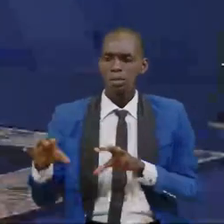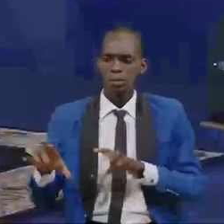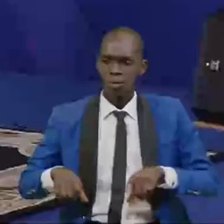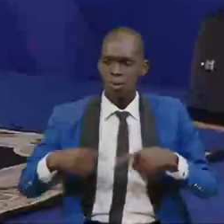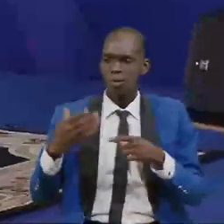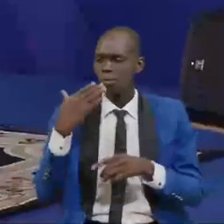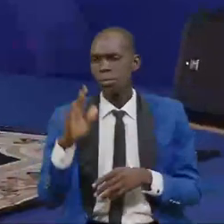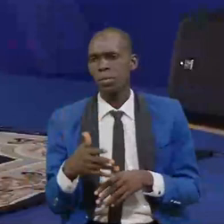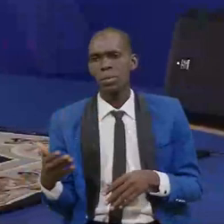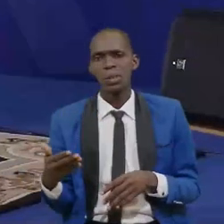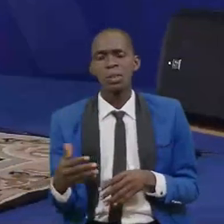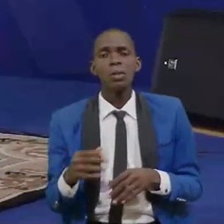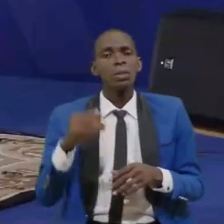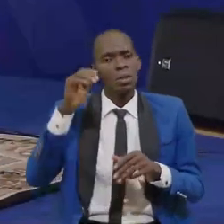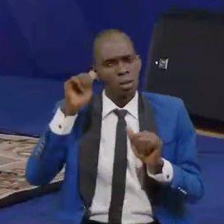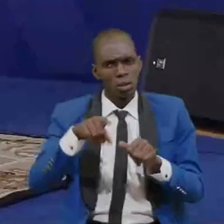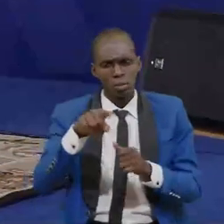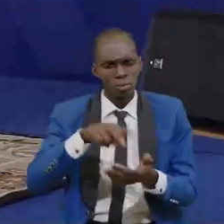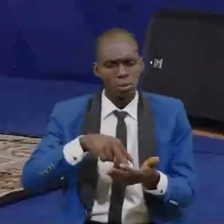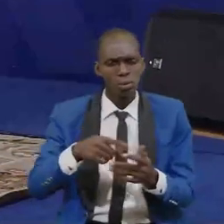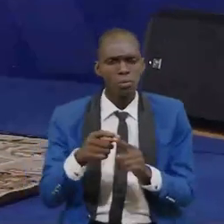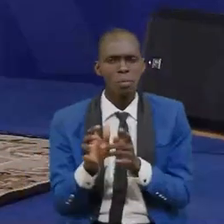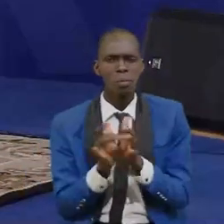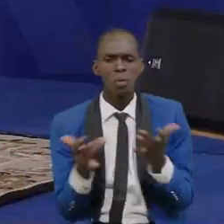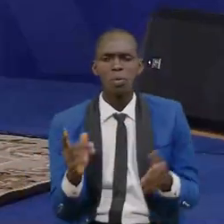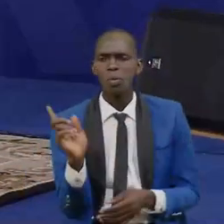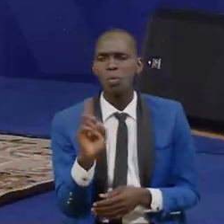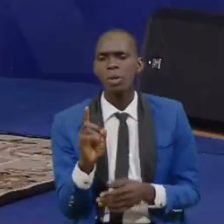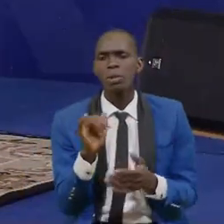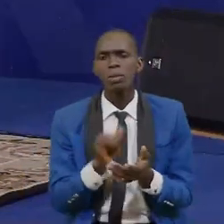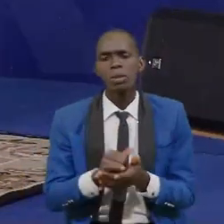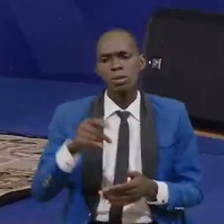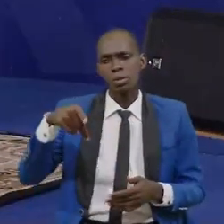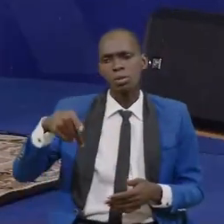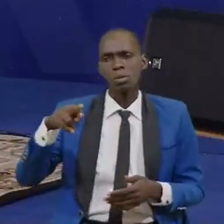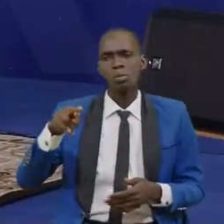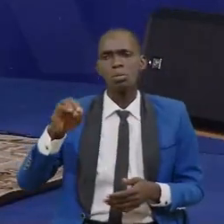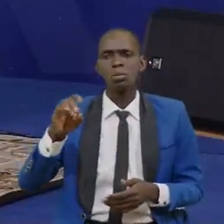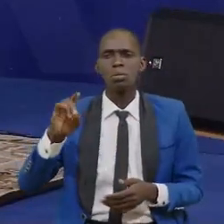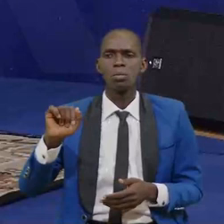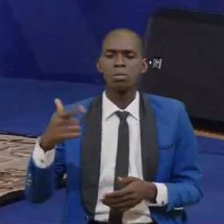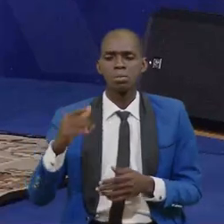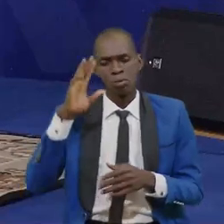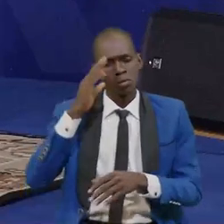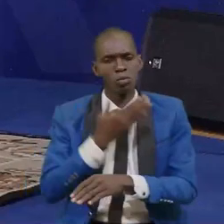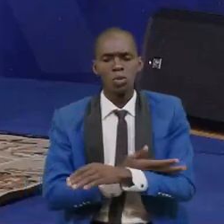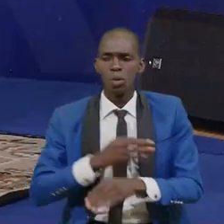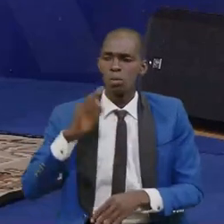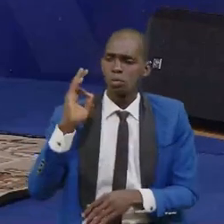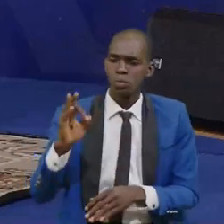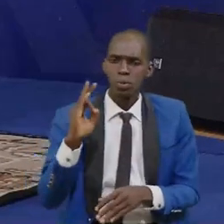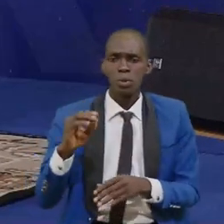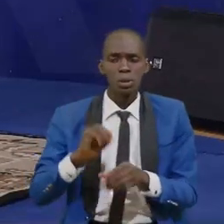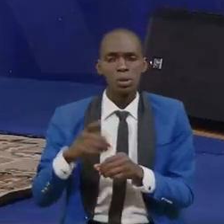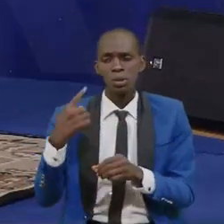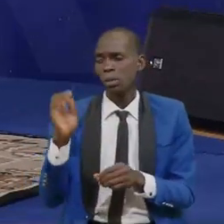avez entendu qu'il a prêché? Il était un rétrograde. Il n'était pas un prédicateur. Vous voyez, la manière dont les choses sont dans le pays, la manière dont